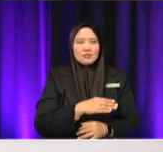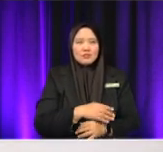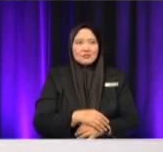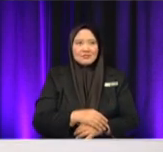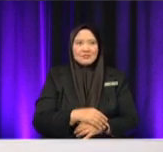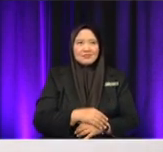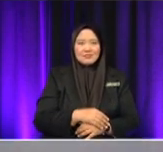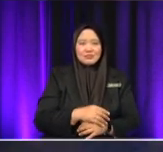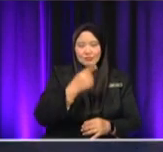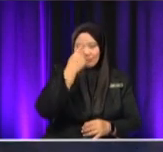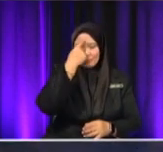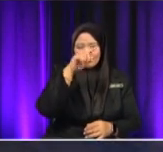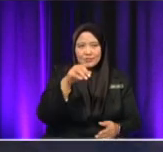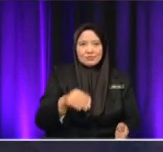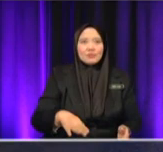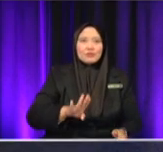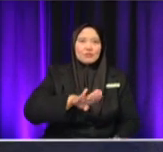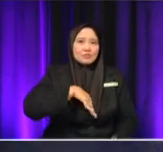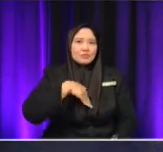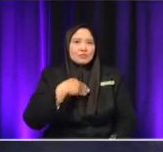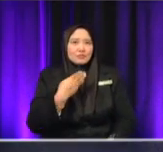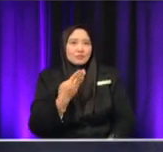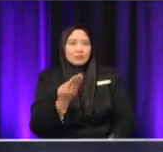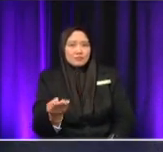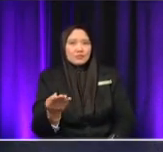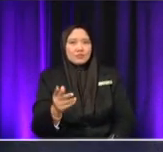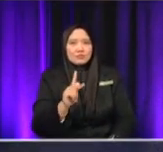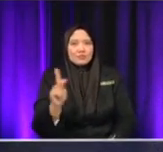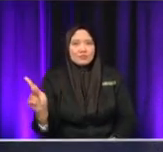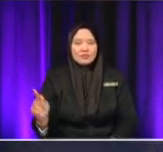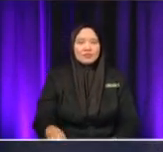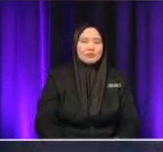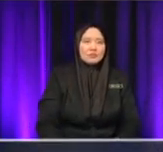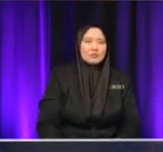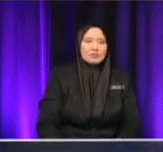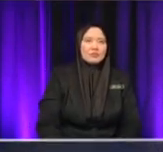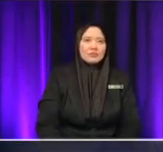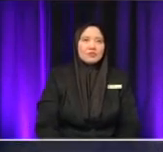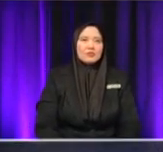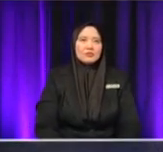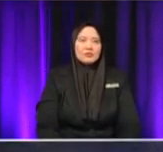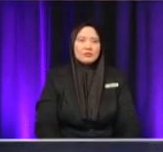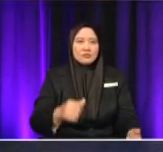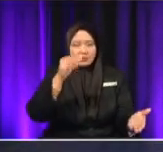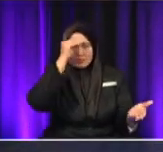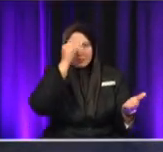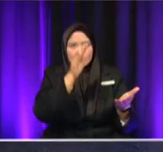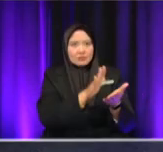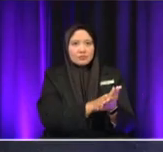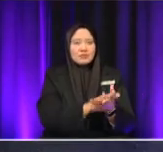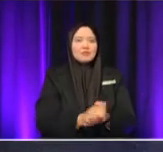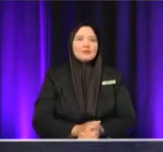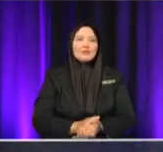menjadi seorang istri seperti Sayyidina Aisyah ingin menjadikan dirinya Sayyidina Aceh itu contoh